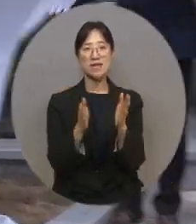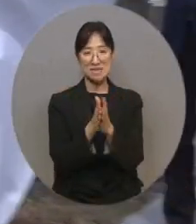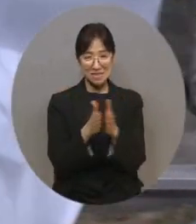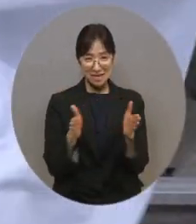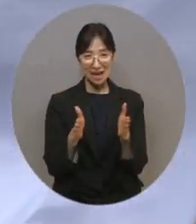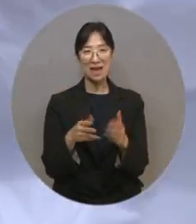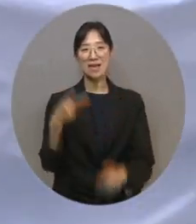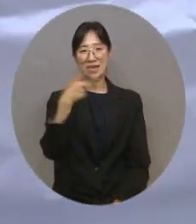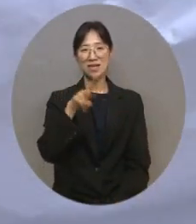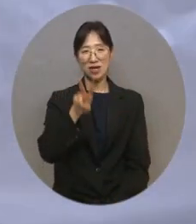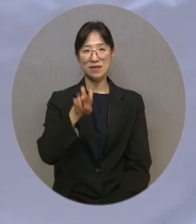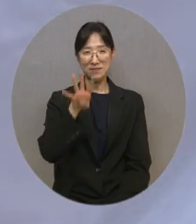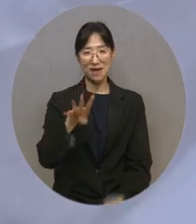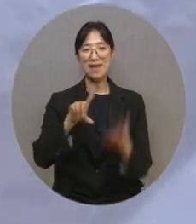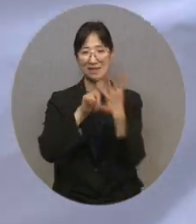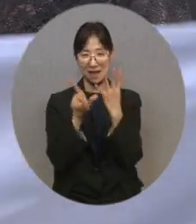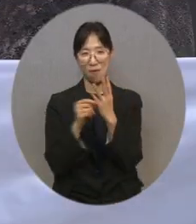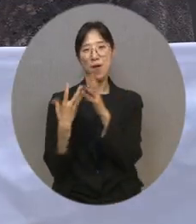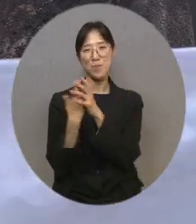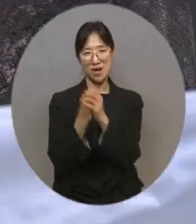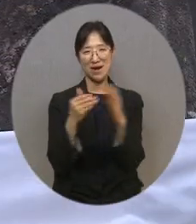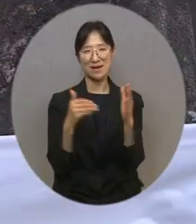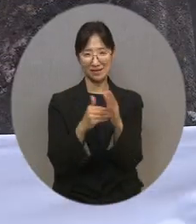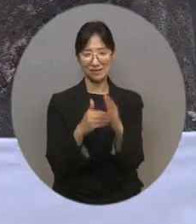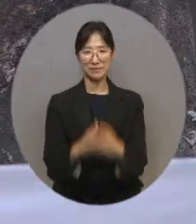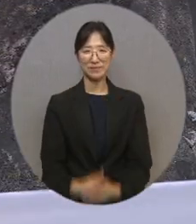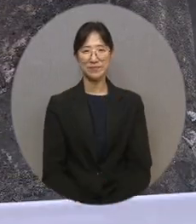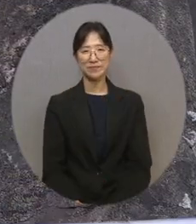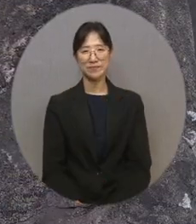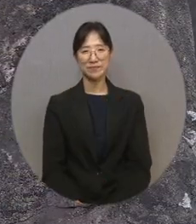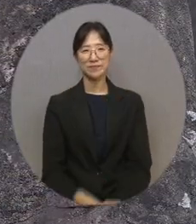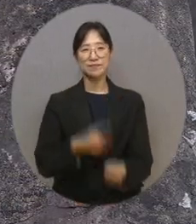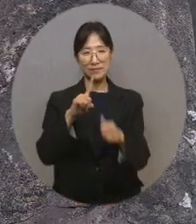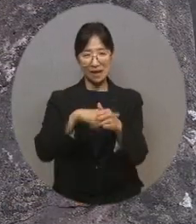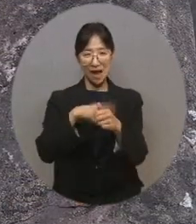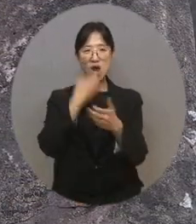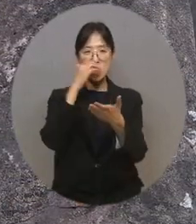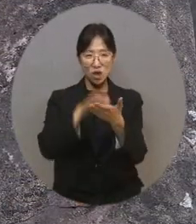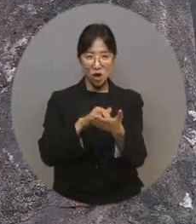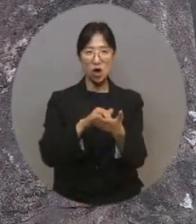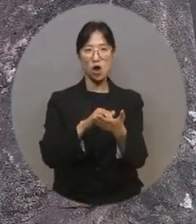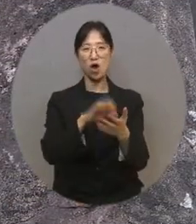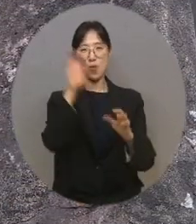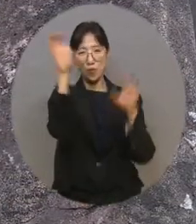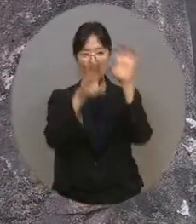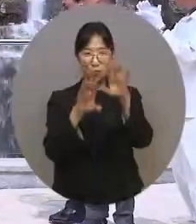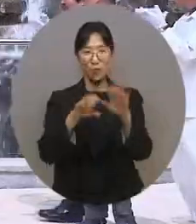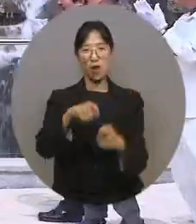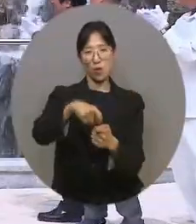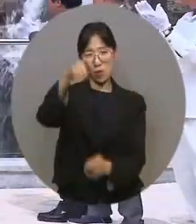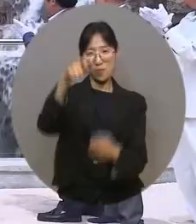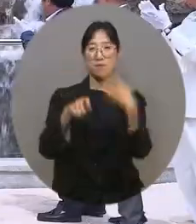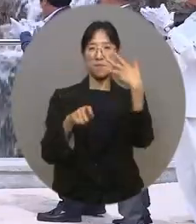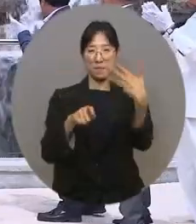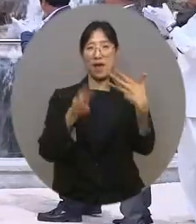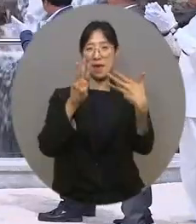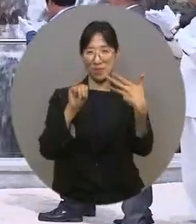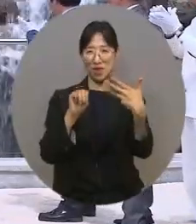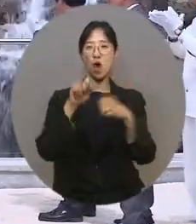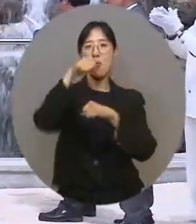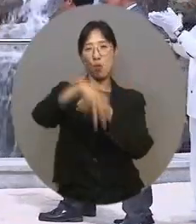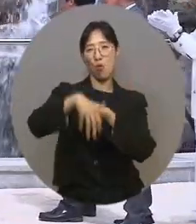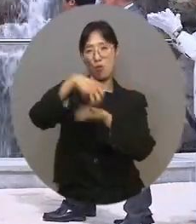후 2024년 4월 완공됐습니다. 자연석을 활용해 최대 높이 8m의 복합